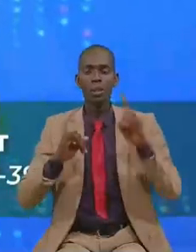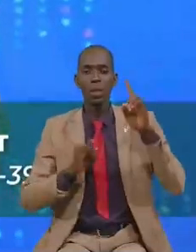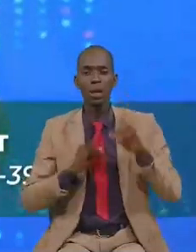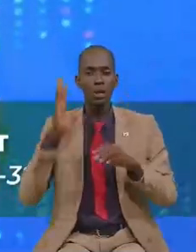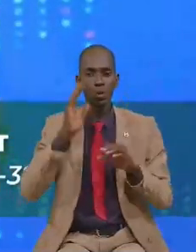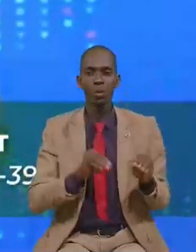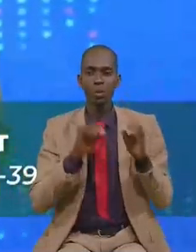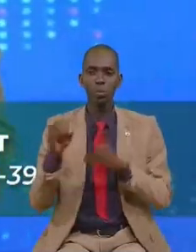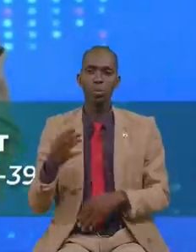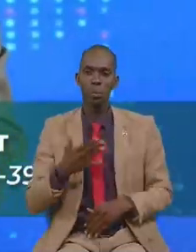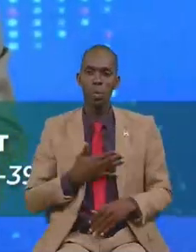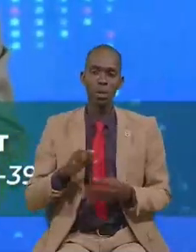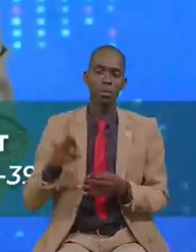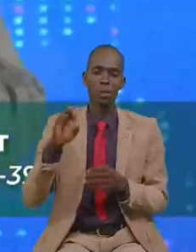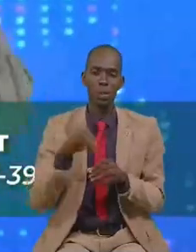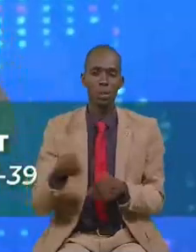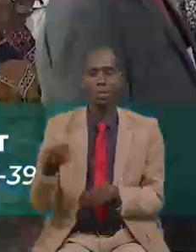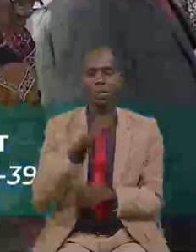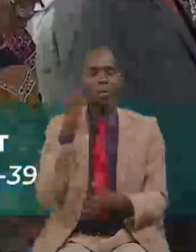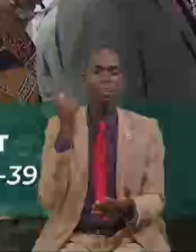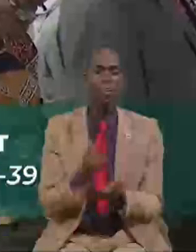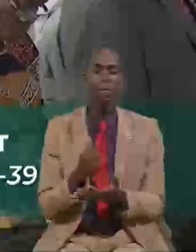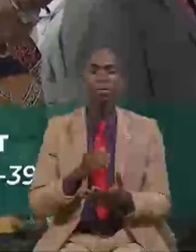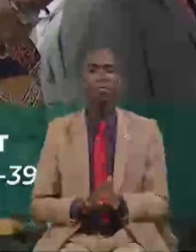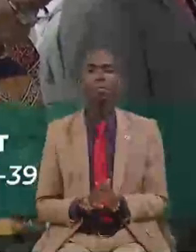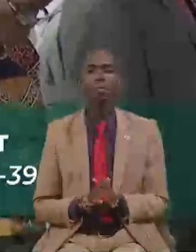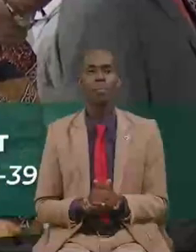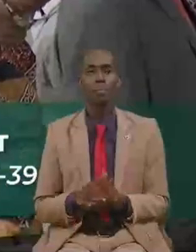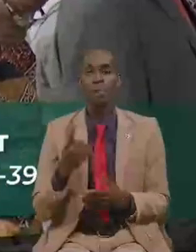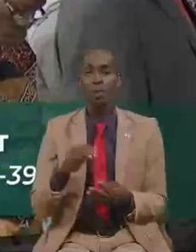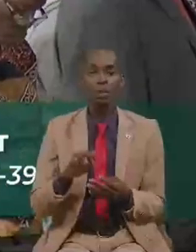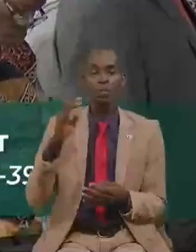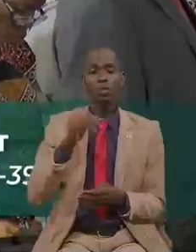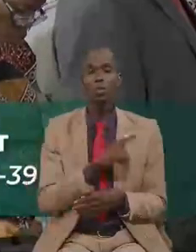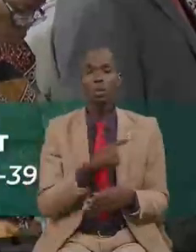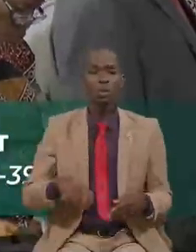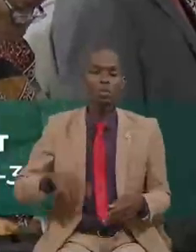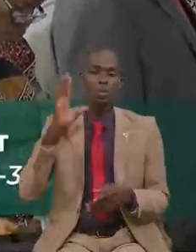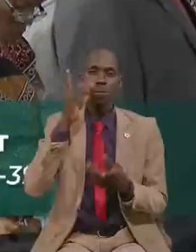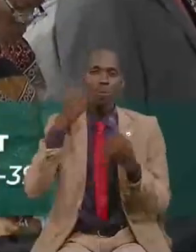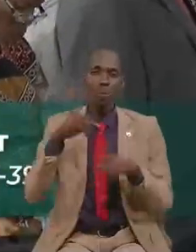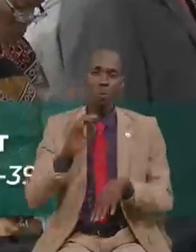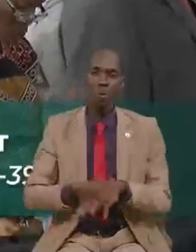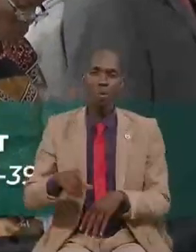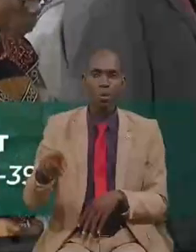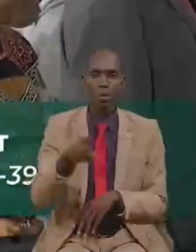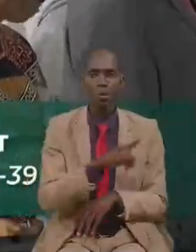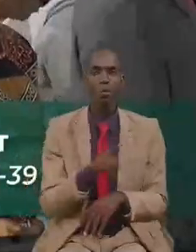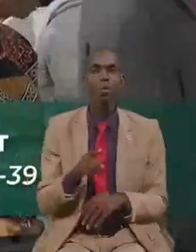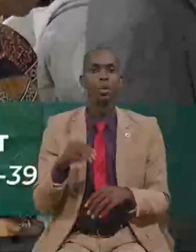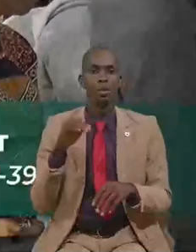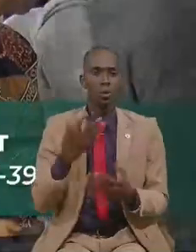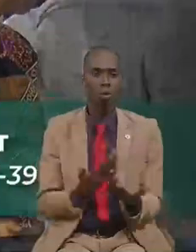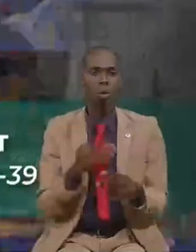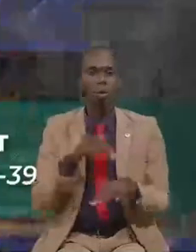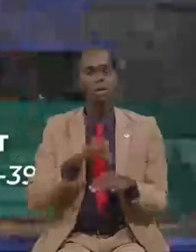vous. Amen. L'Esprit du Seigneur viendra sur toi. Attendez à Jérusalem jusqu'à